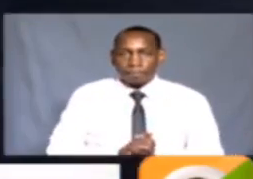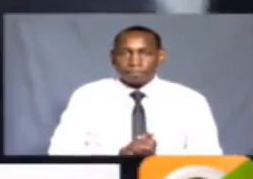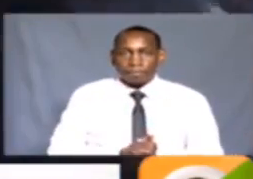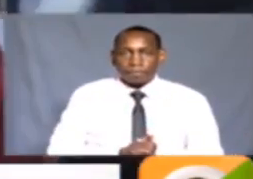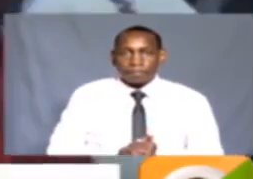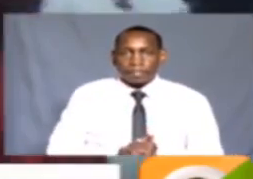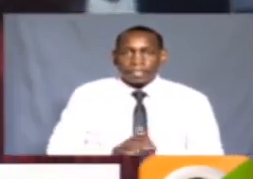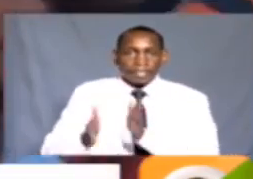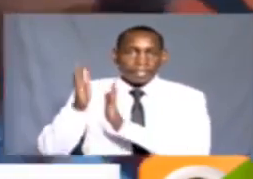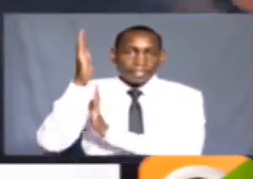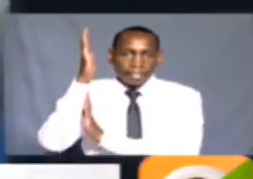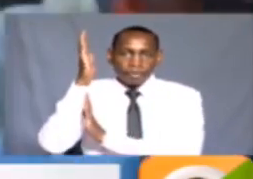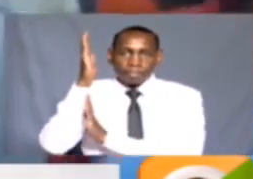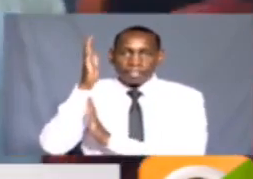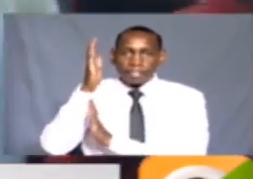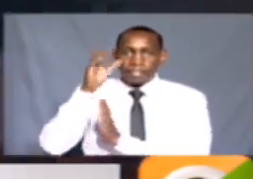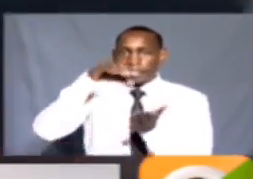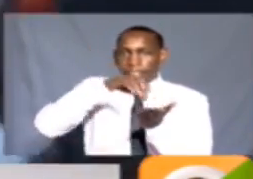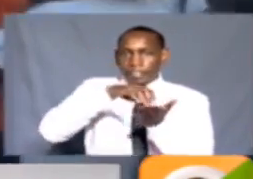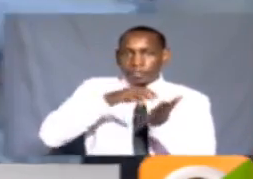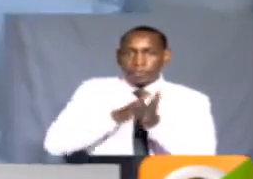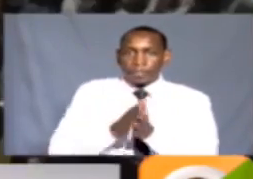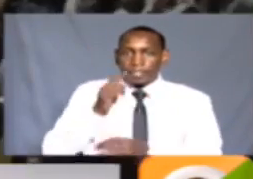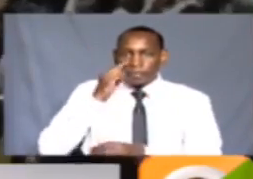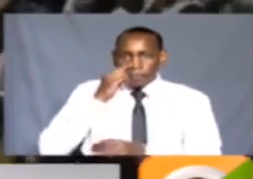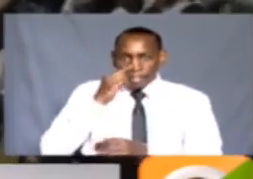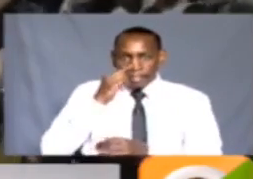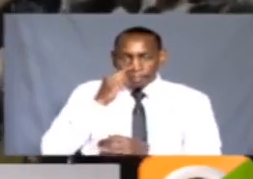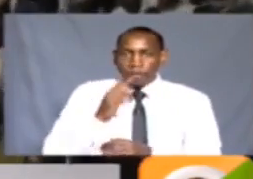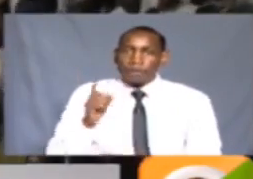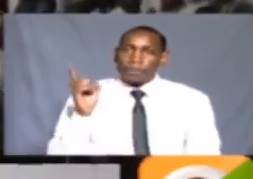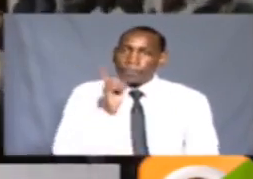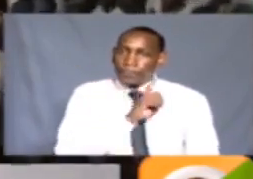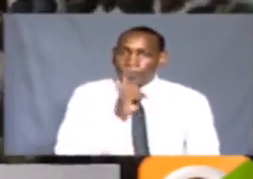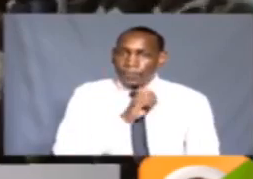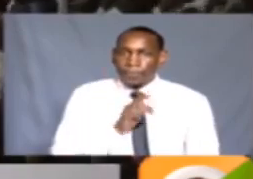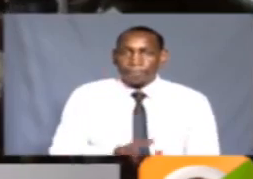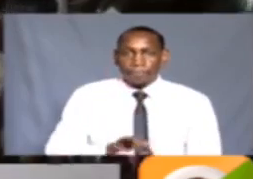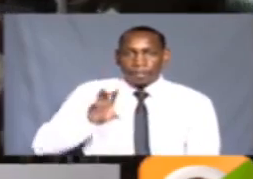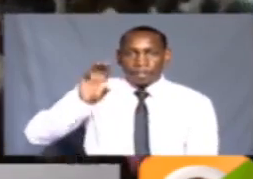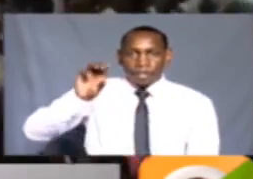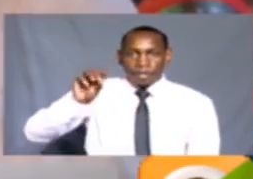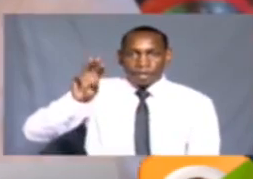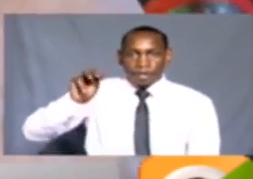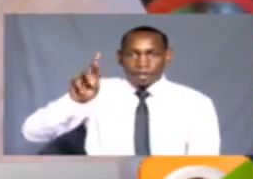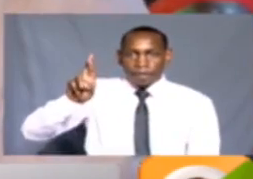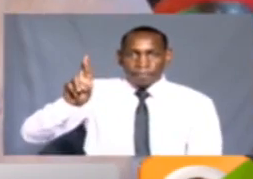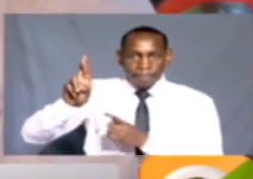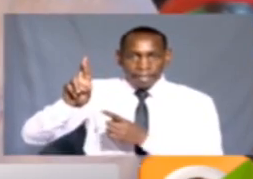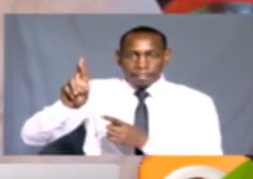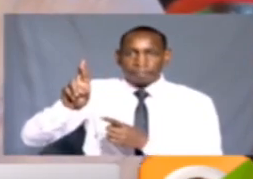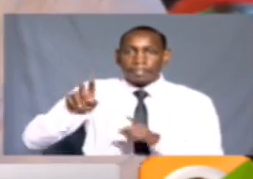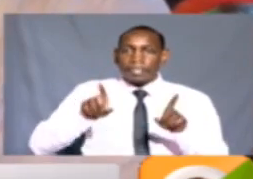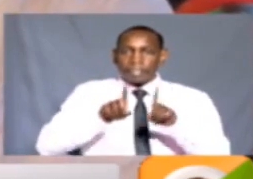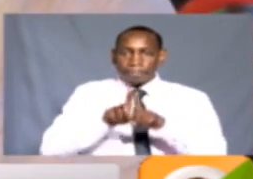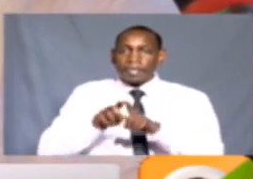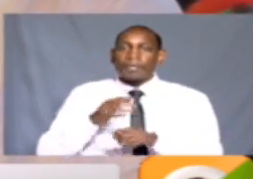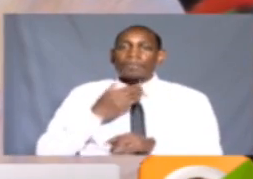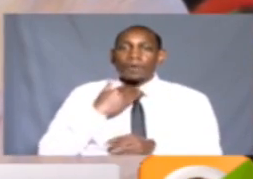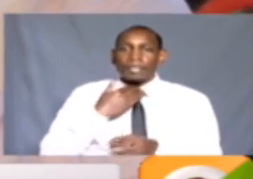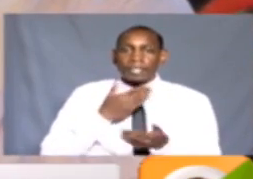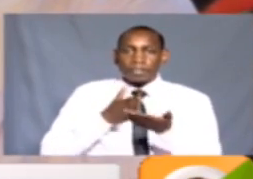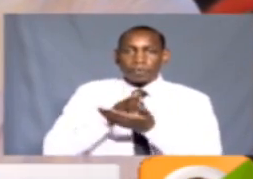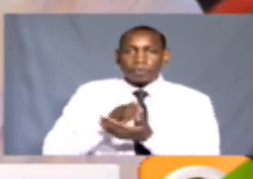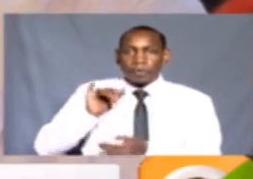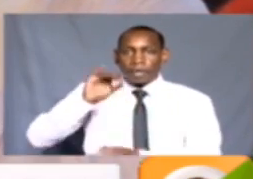Hali ya usalama na mustakabali wa Sudan imesalia kuwa tete. Omar Al-bashir bado anatakiwa na mahakama ya jinai ya